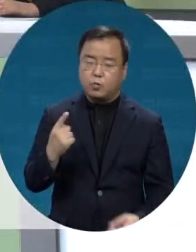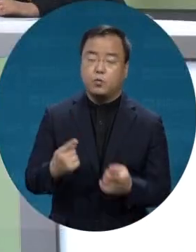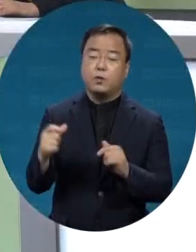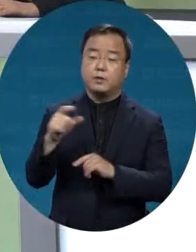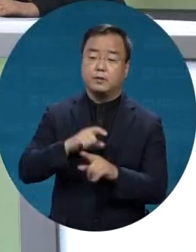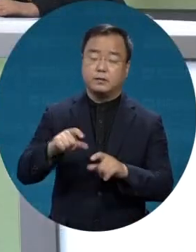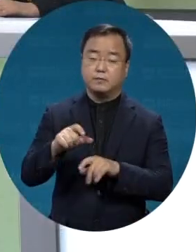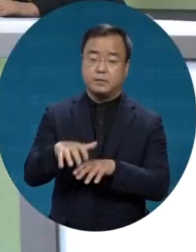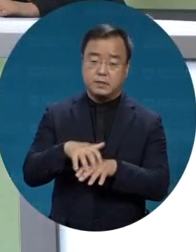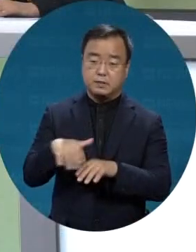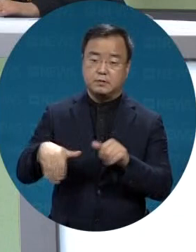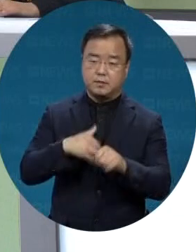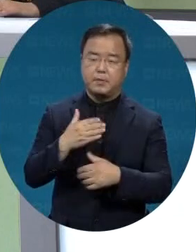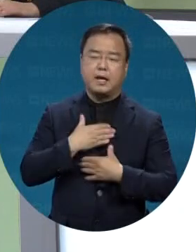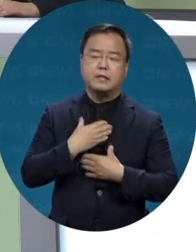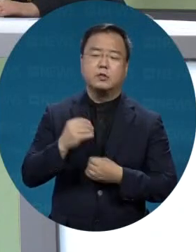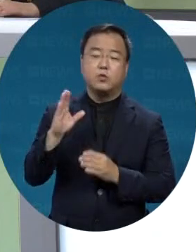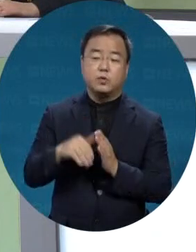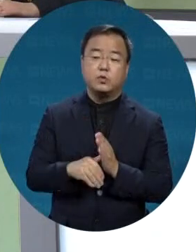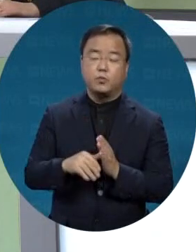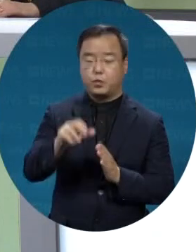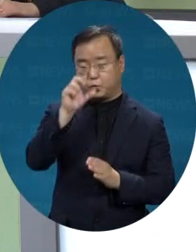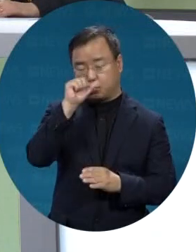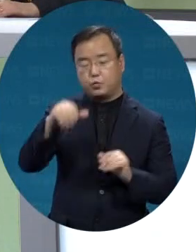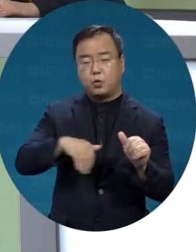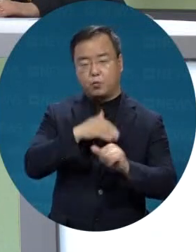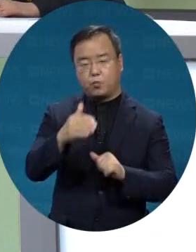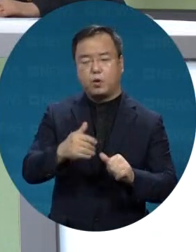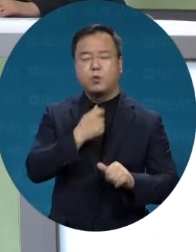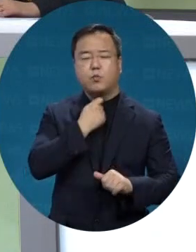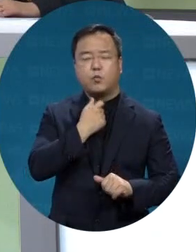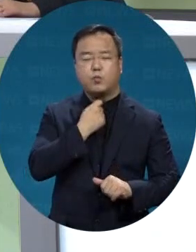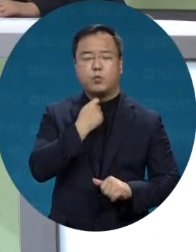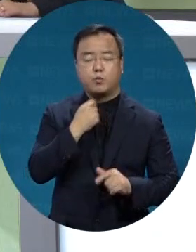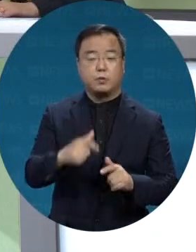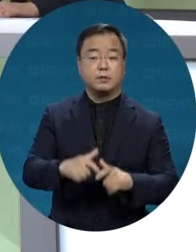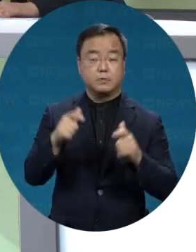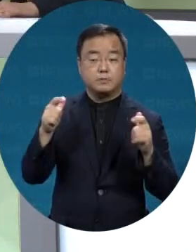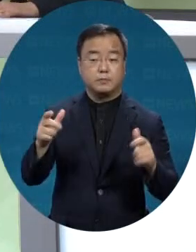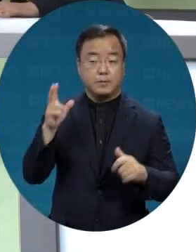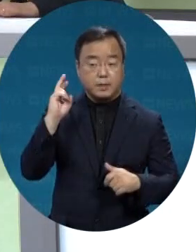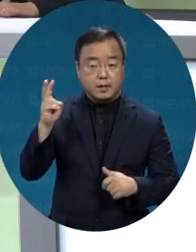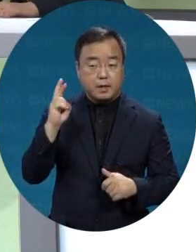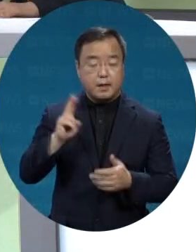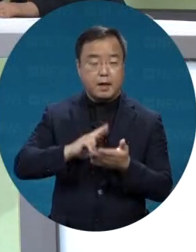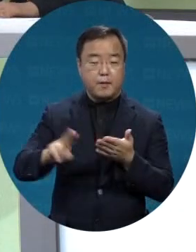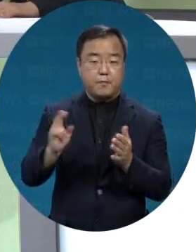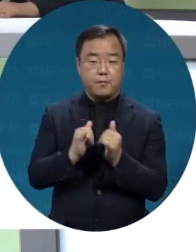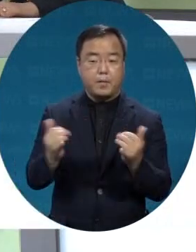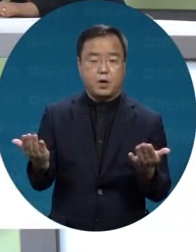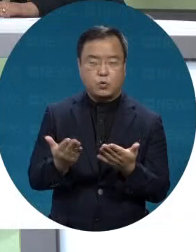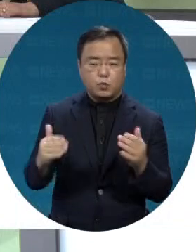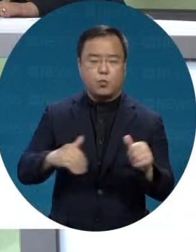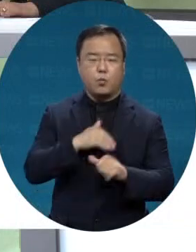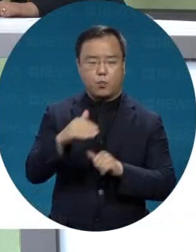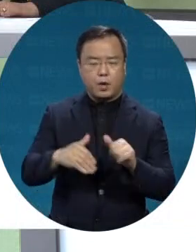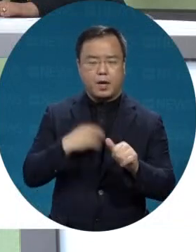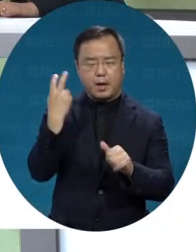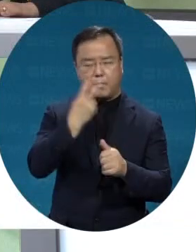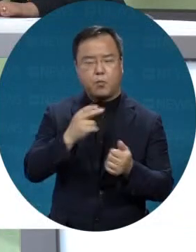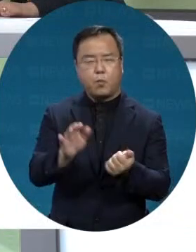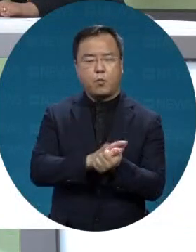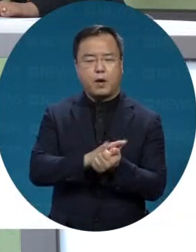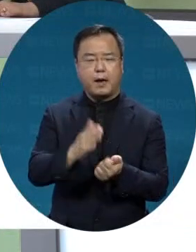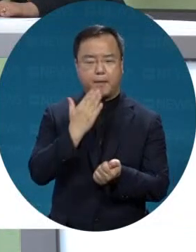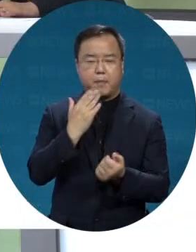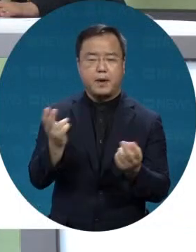시스템이 안정적으로 정착하면 더 좋은 환경에 대한 요구도 커지게 되겠죠 만화가의 노동 환경 그리고 보호할 수 있는 방법